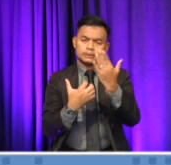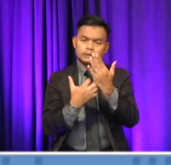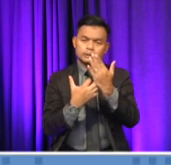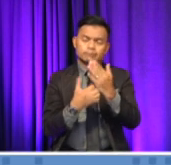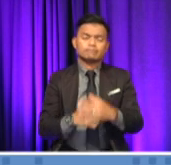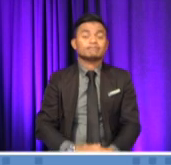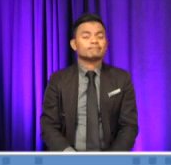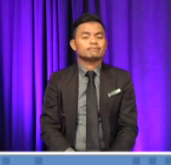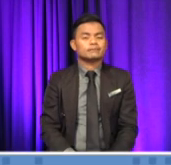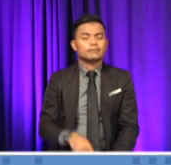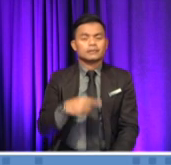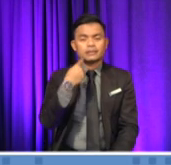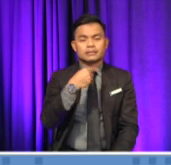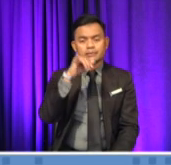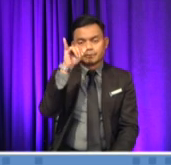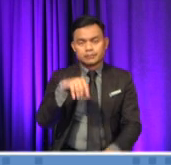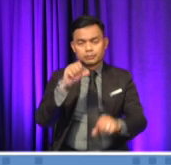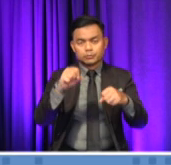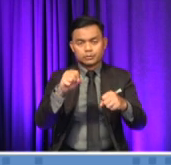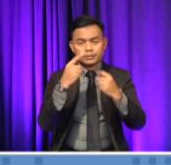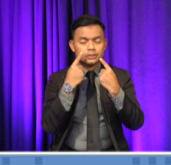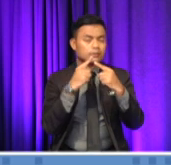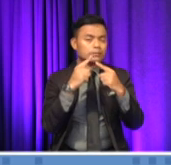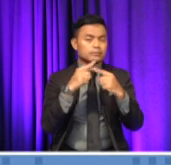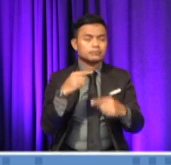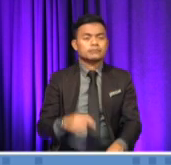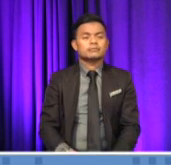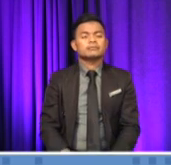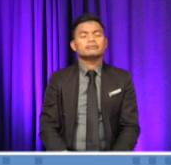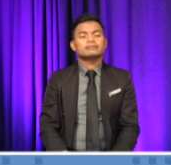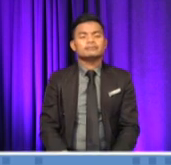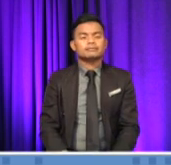jawab soal ini Oke soal yang pertama betul atau salah